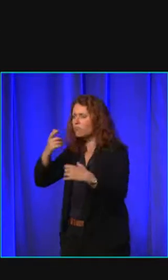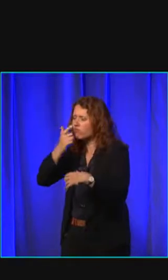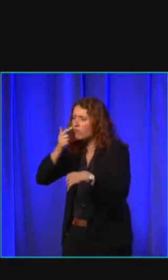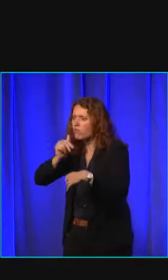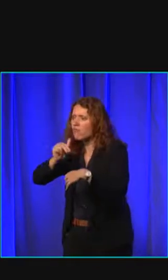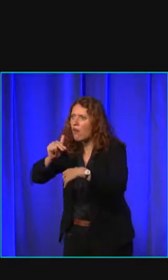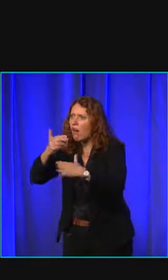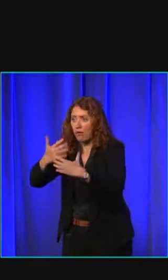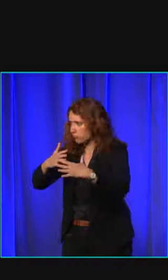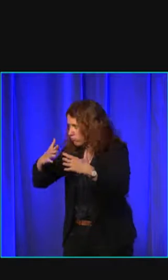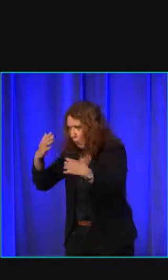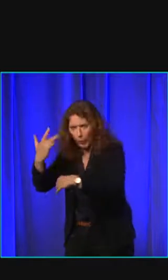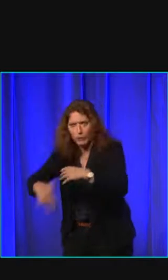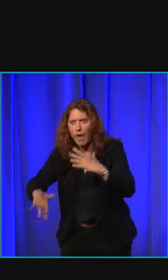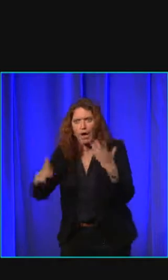déroule et